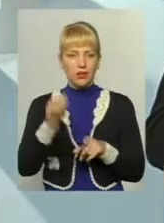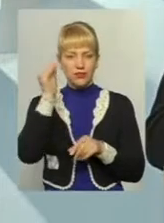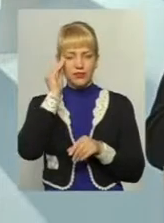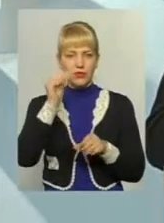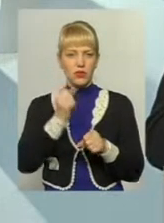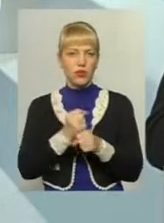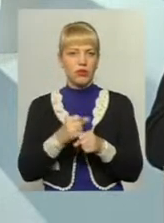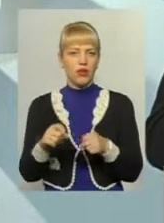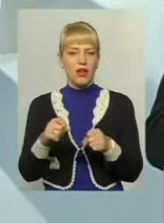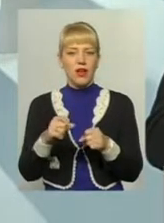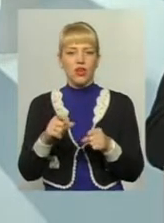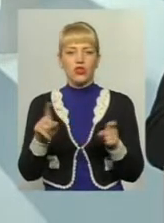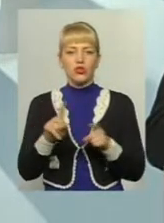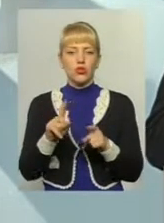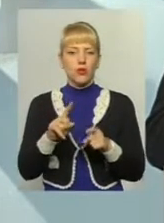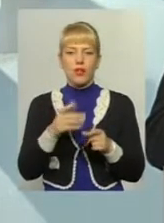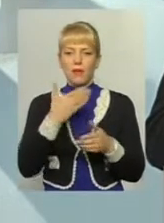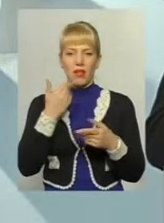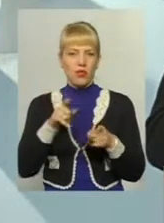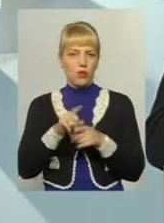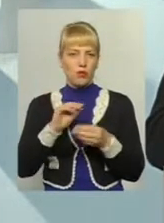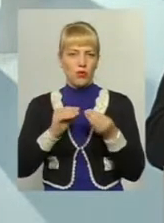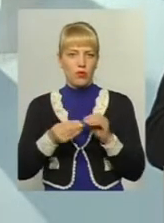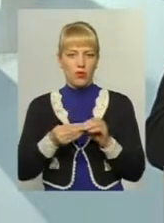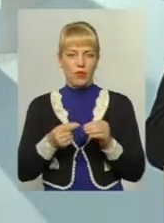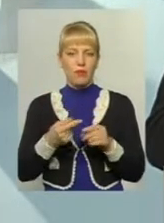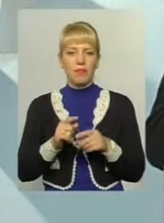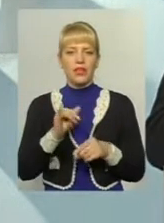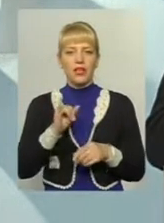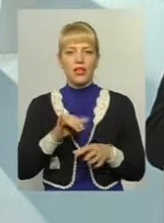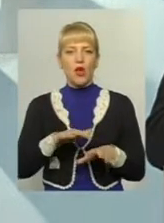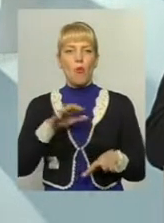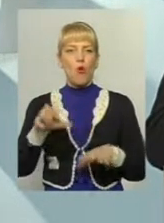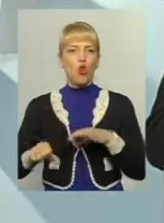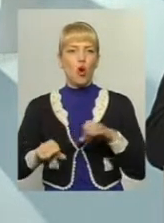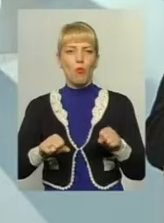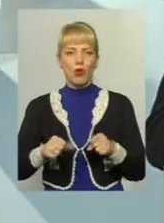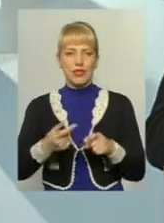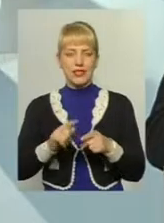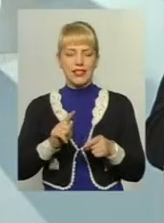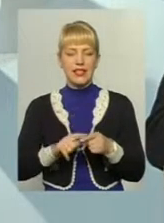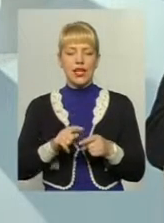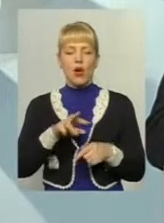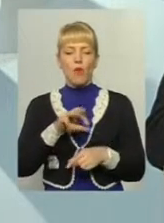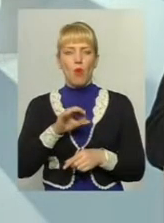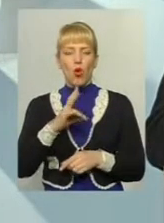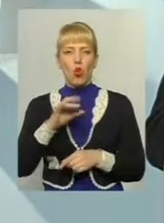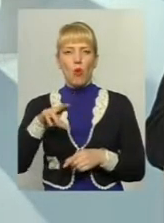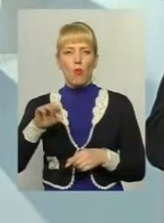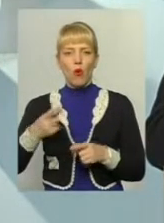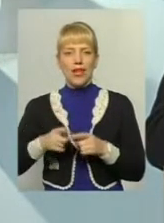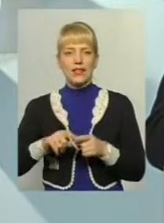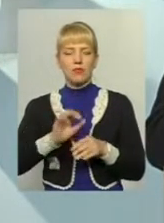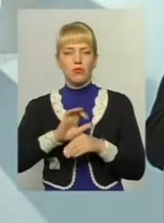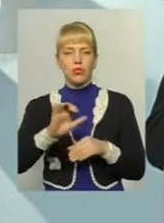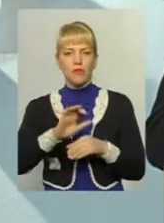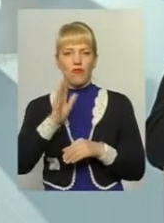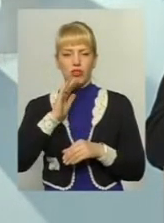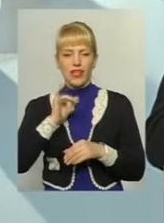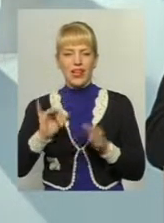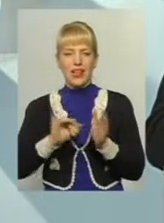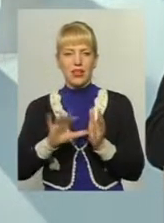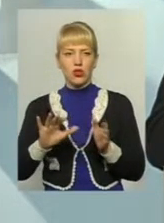Більше того, ця проблема замовчується на центральному рівні. От я пробую якимось чином донести це, але не завжди вдається. Роблять вигляд в нашому уряді,